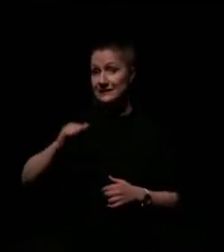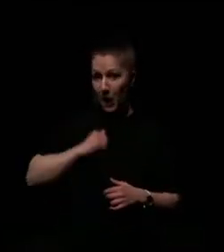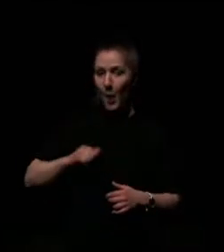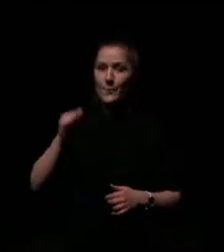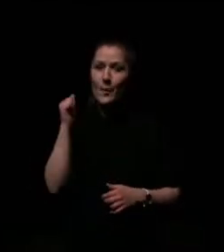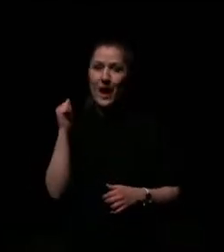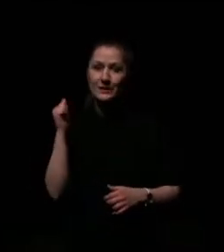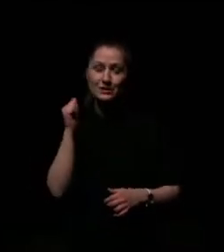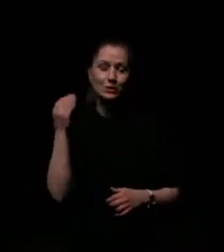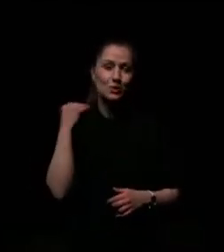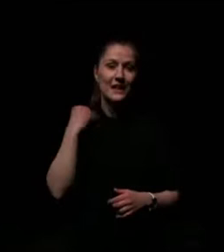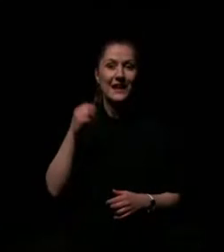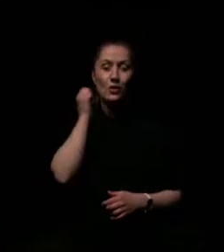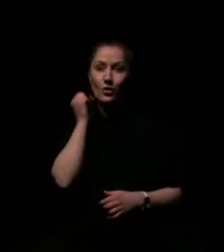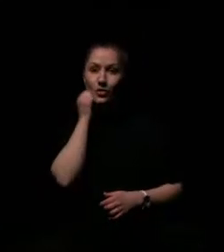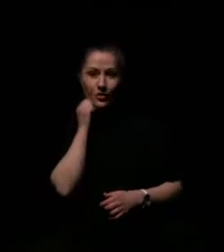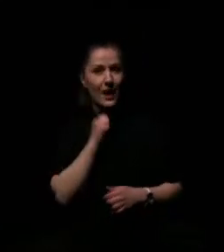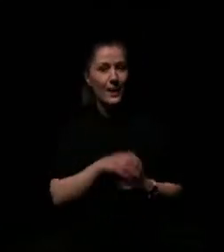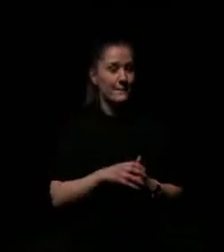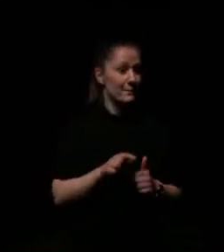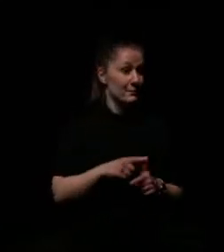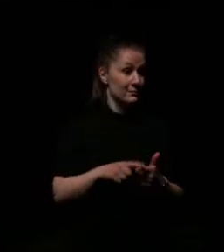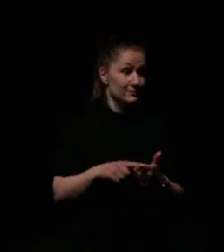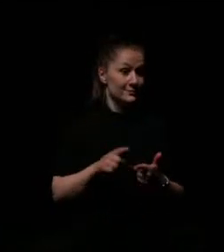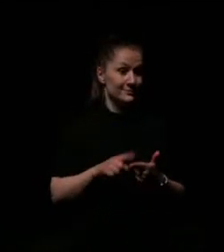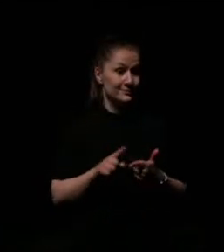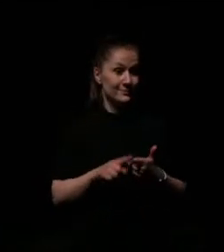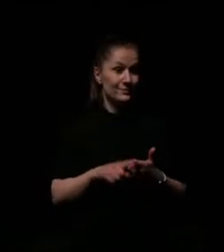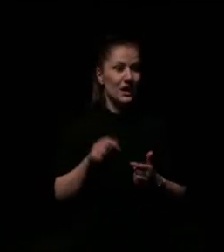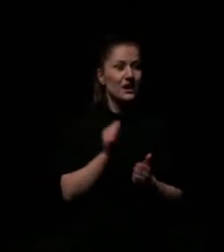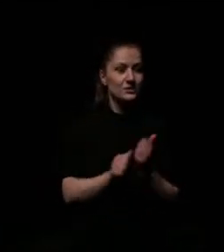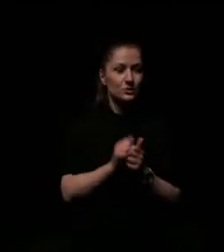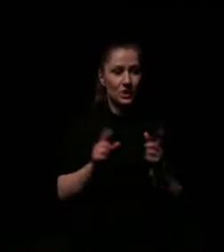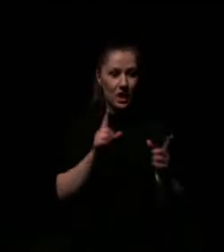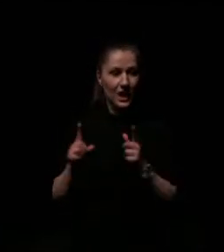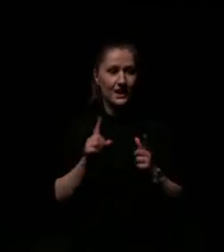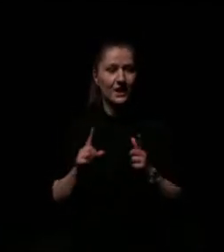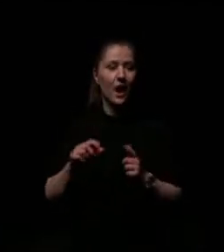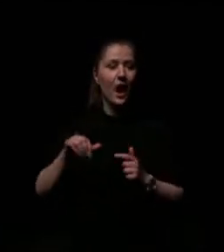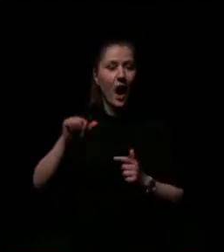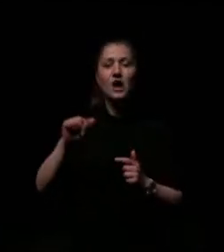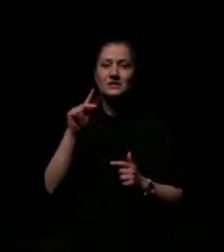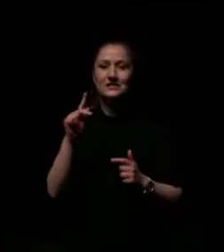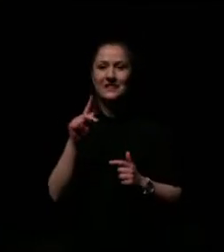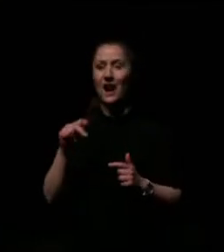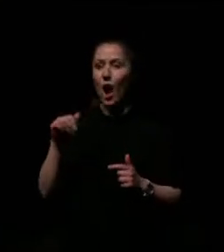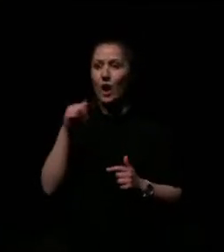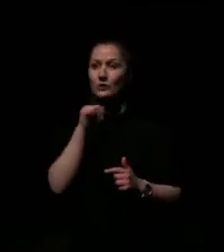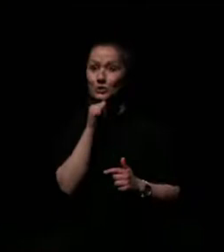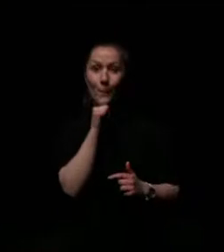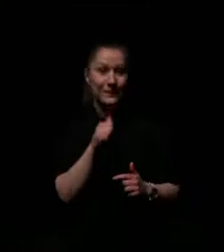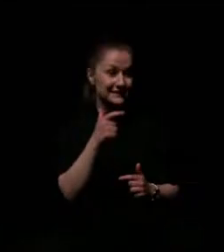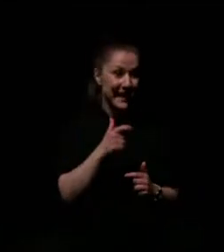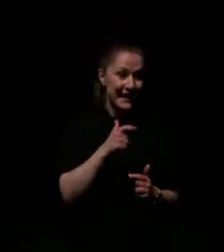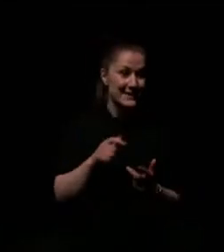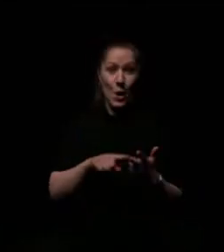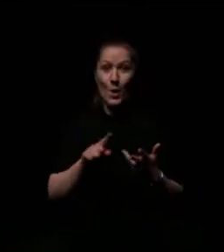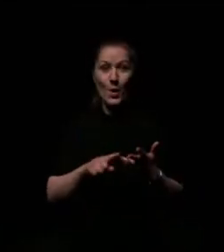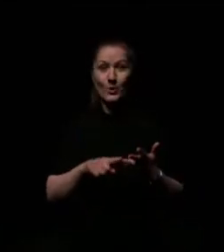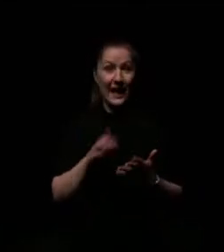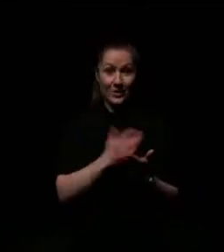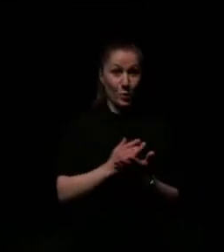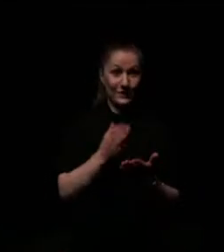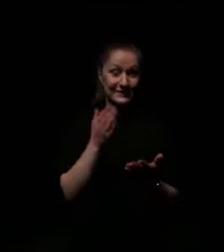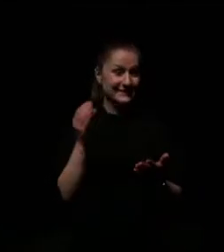Rita Ottervik, Knausgore, Eili Kasketalo, Thomas Gellok, Strindens promenadeorkester, tolkestudentene for